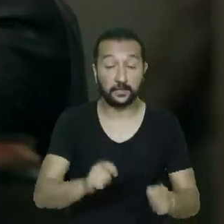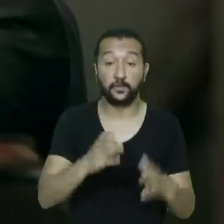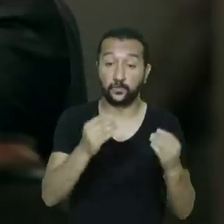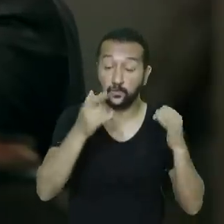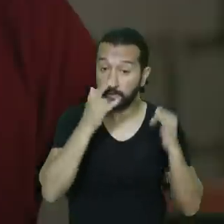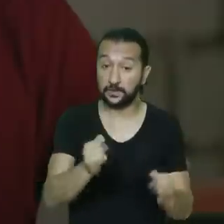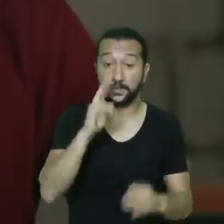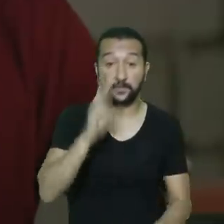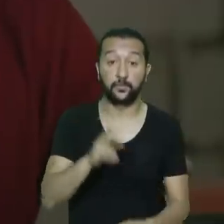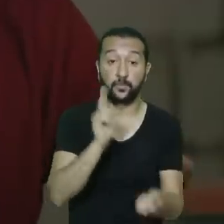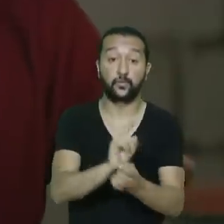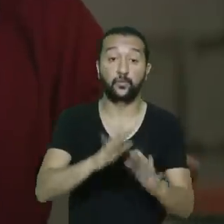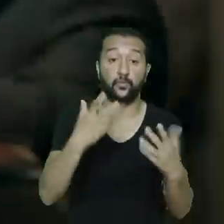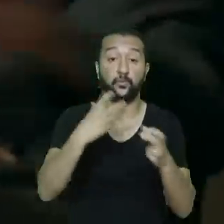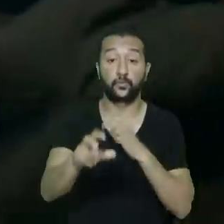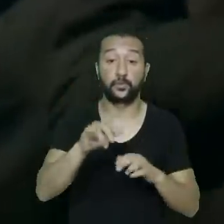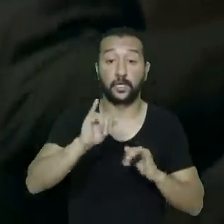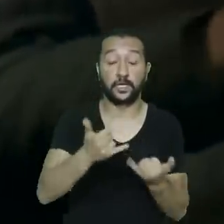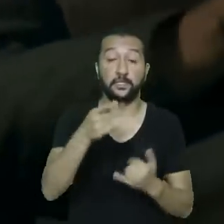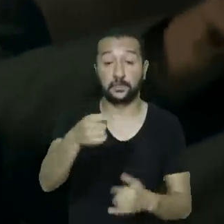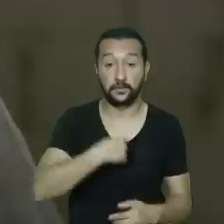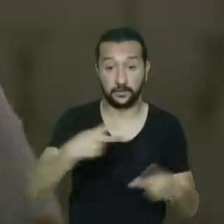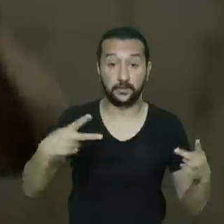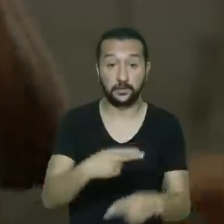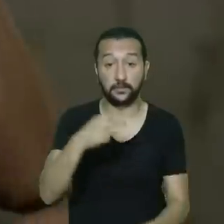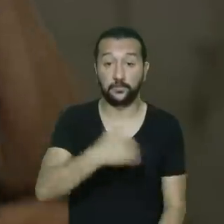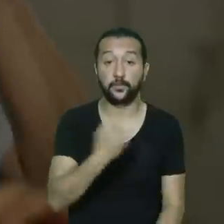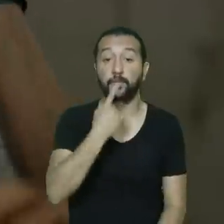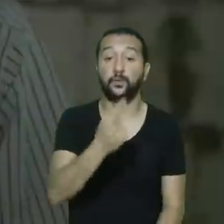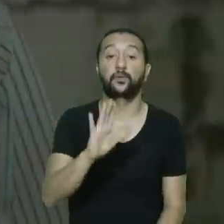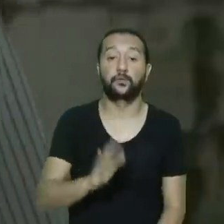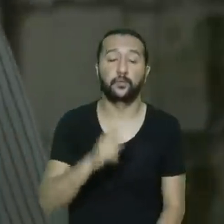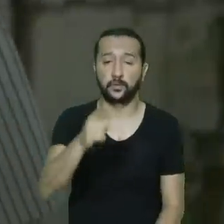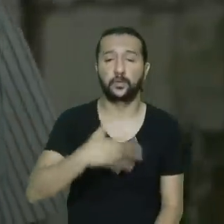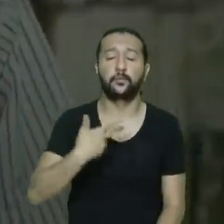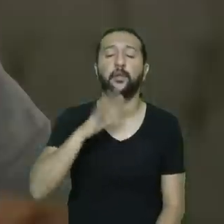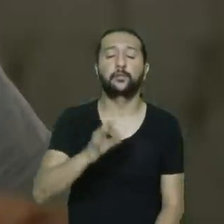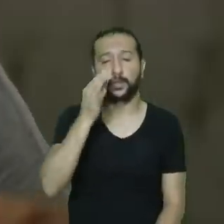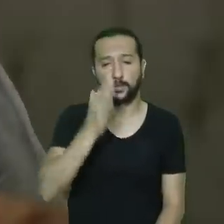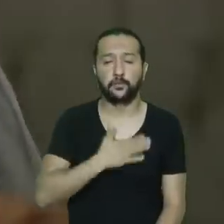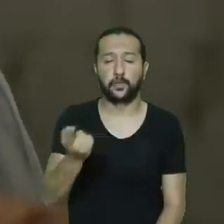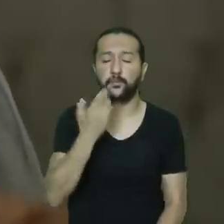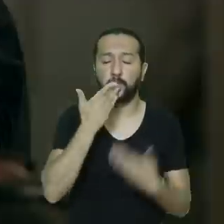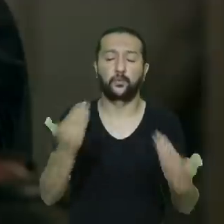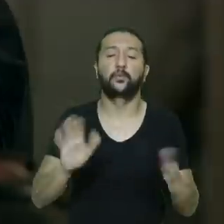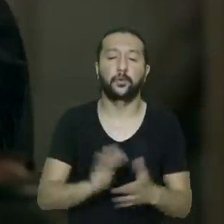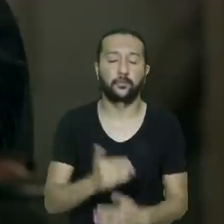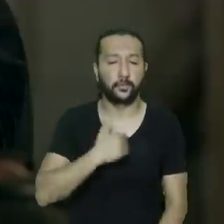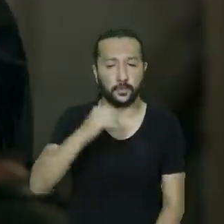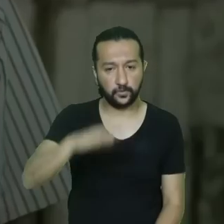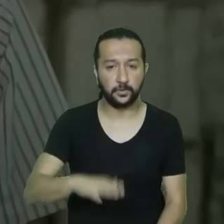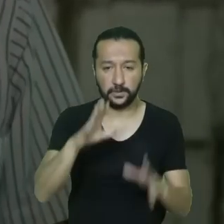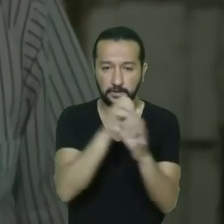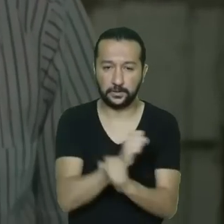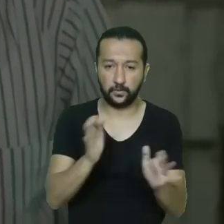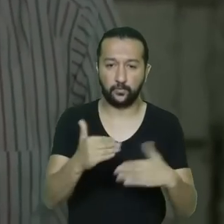çık yemin ettim, bozuşuruz. Kesişiriz. İlişkimizi kesişiriz. Ben bir şey söylemiyorum. Merak etme canım, kimseye bir şey söylemem. Ben çocukken